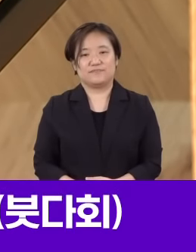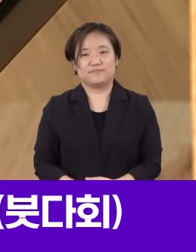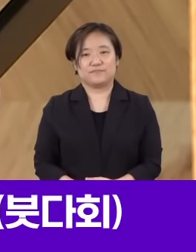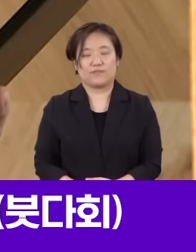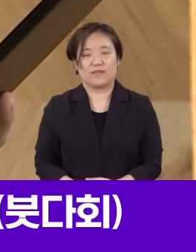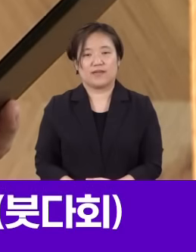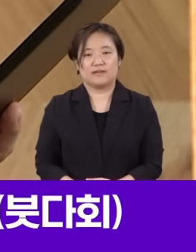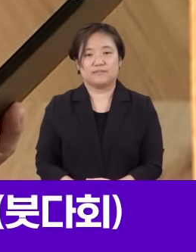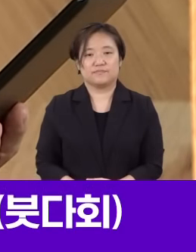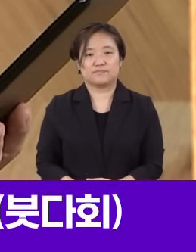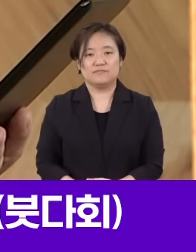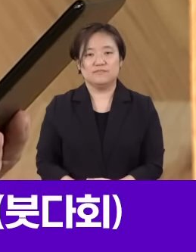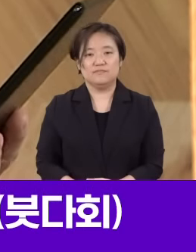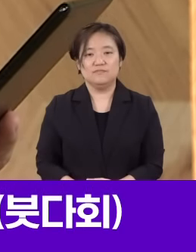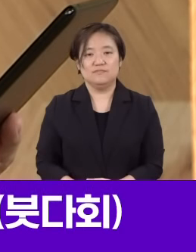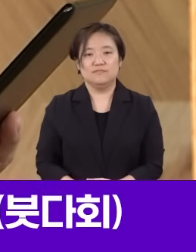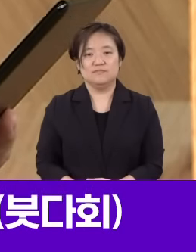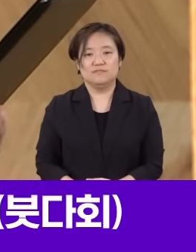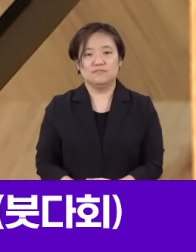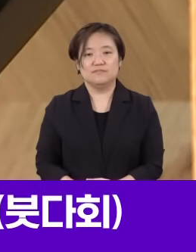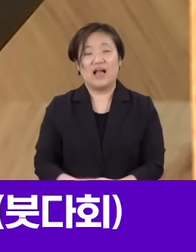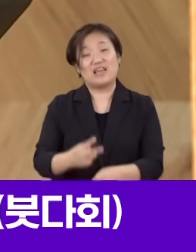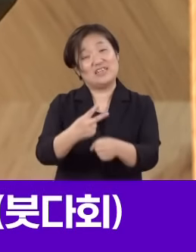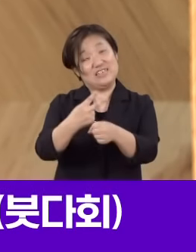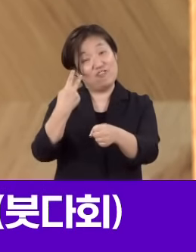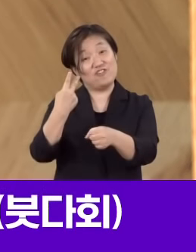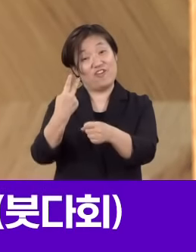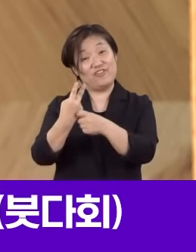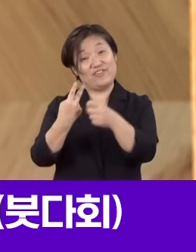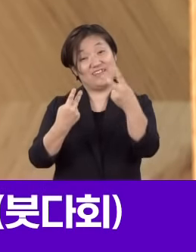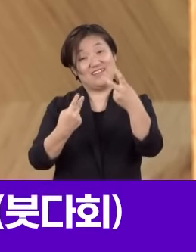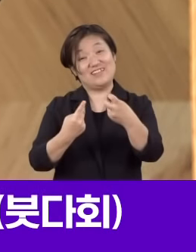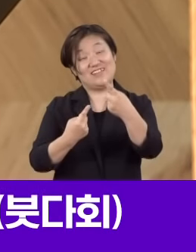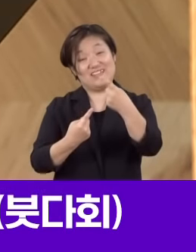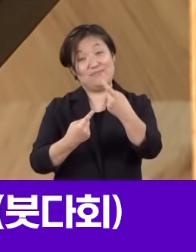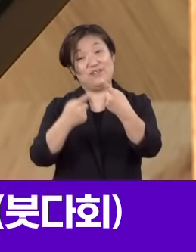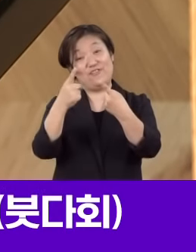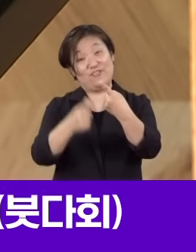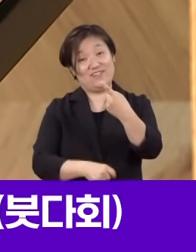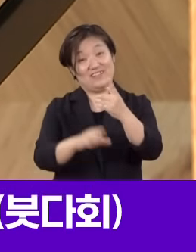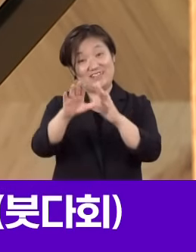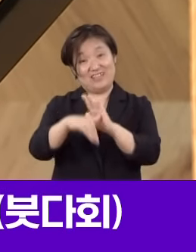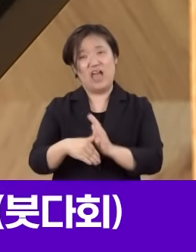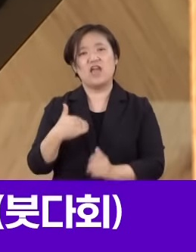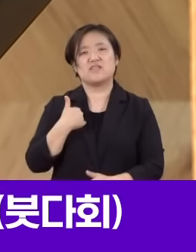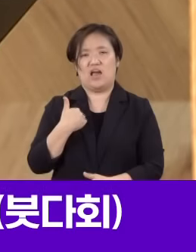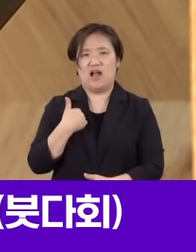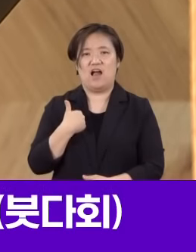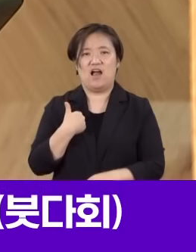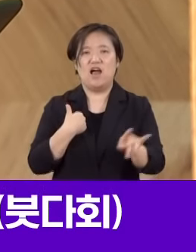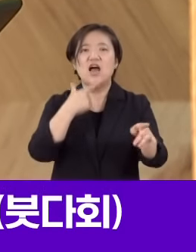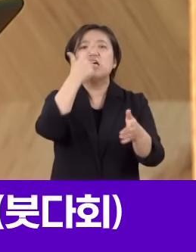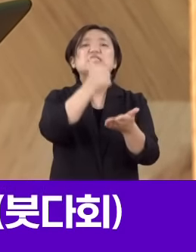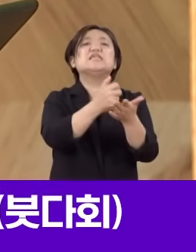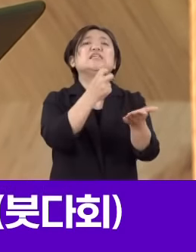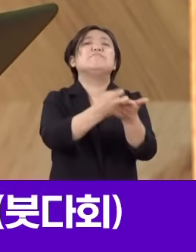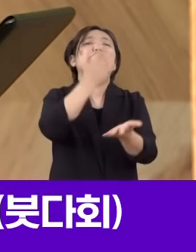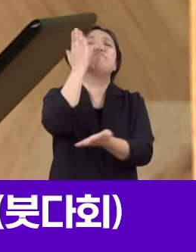22년 11월 당시가 광우스님 소화물을 한참 보고 있던 때라